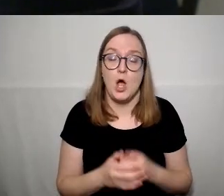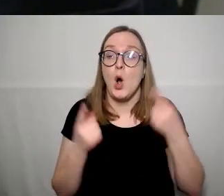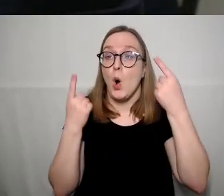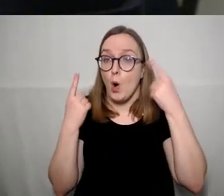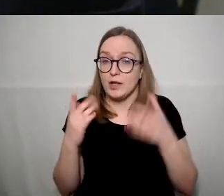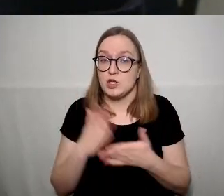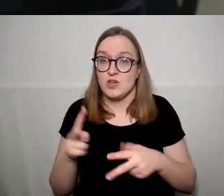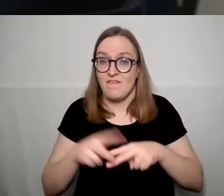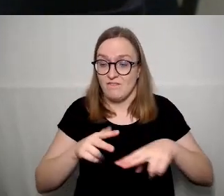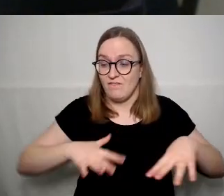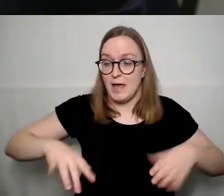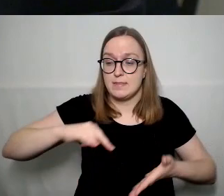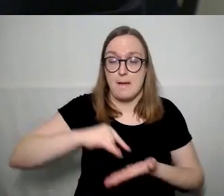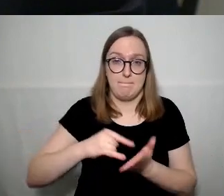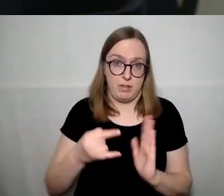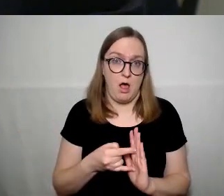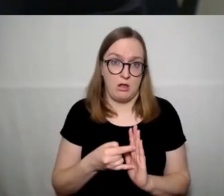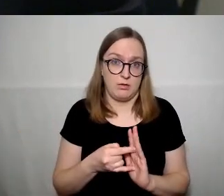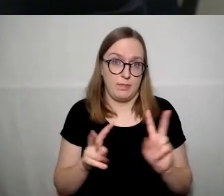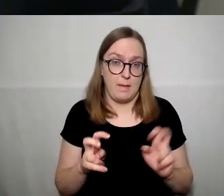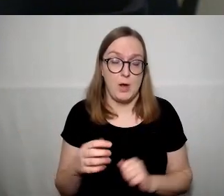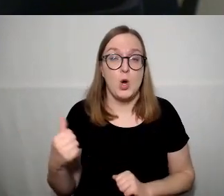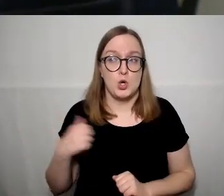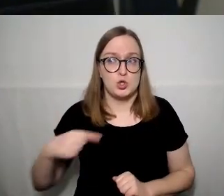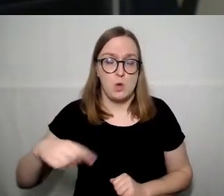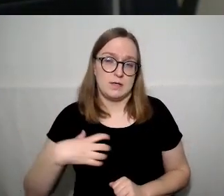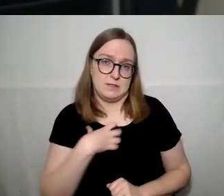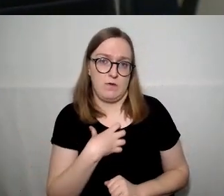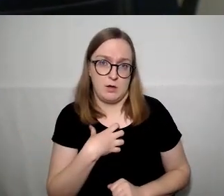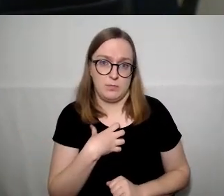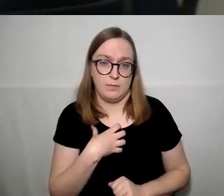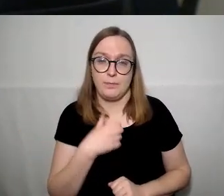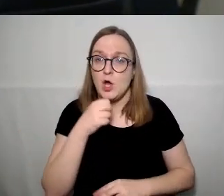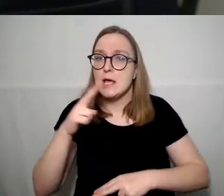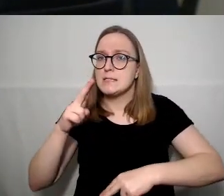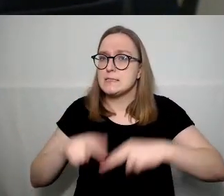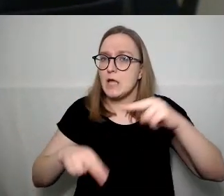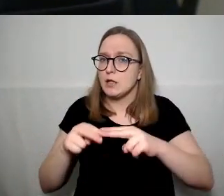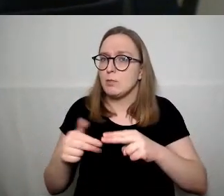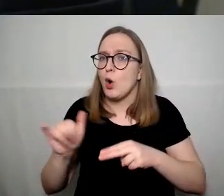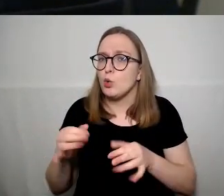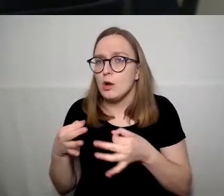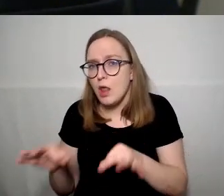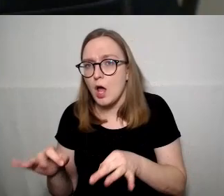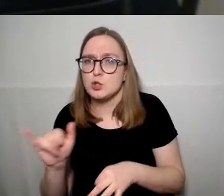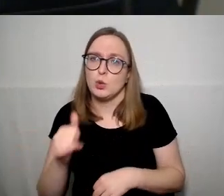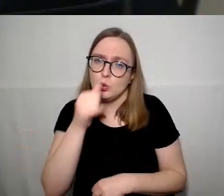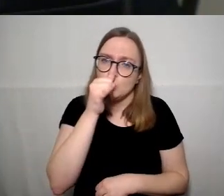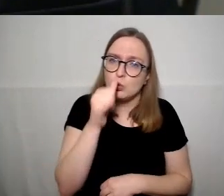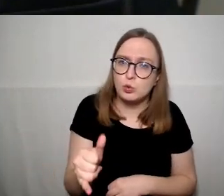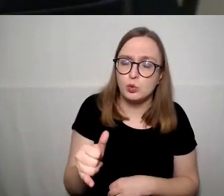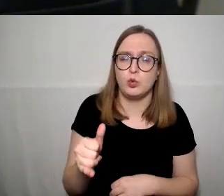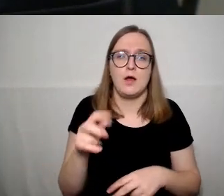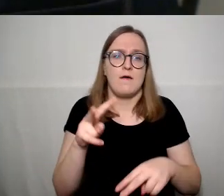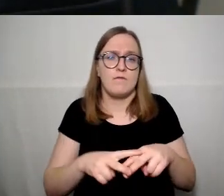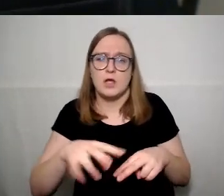planavimo klausimai, žmonėms yra labai svarbu, kaip suplanuoti teritorijas, statybų organizavimo klausimai, kokie objektai, kurioje vietoje